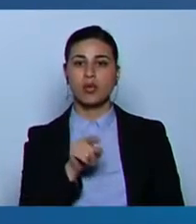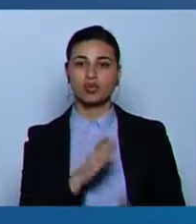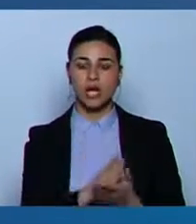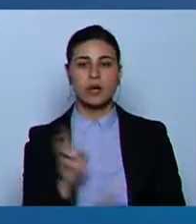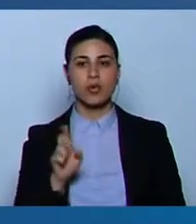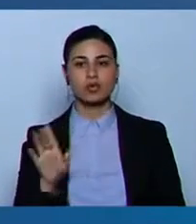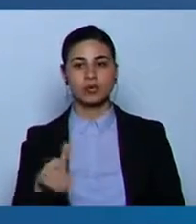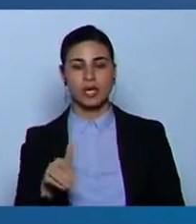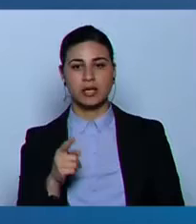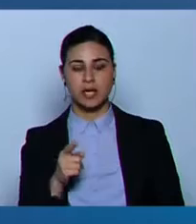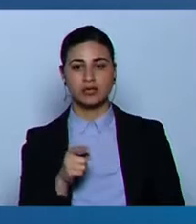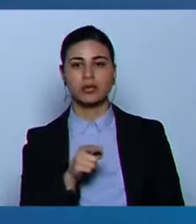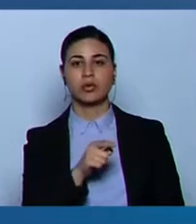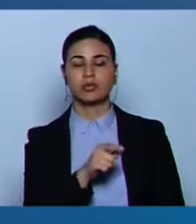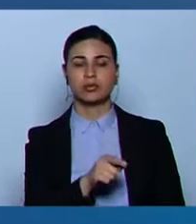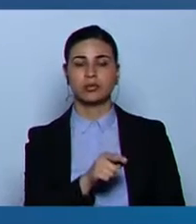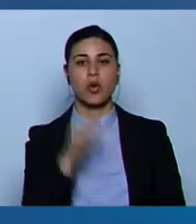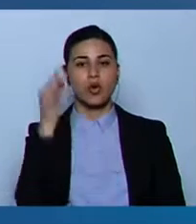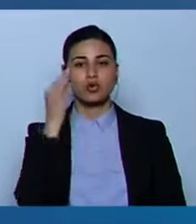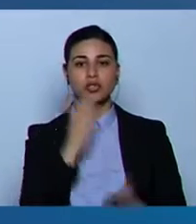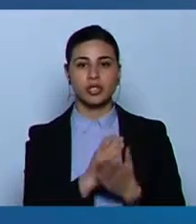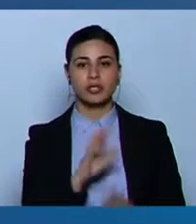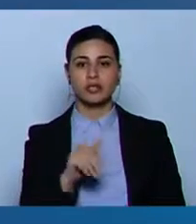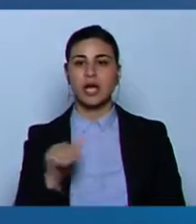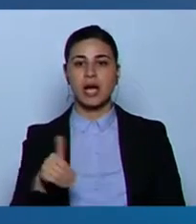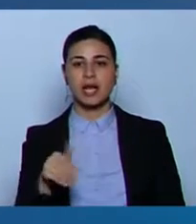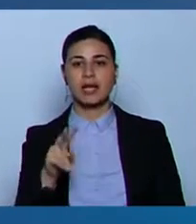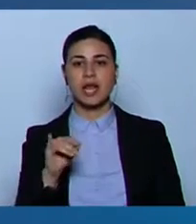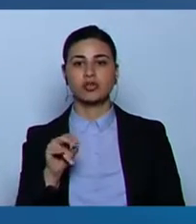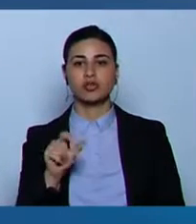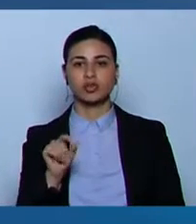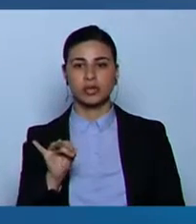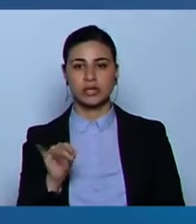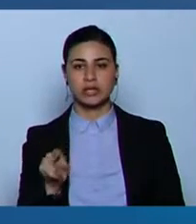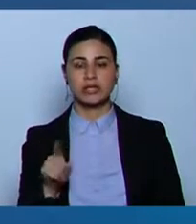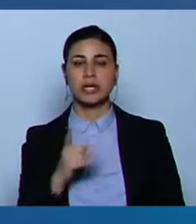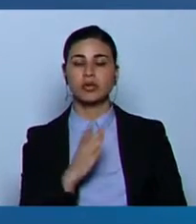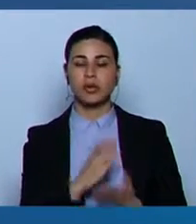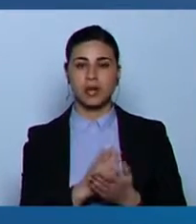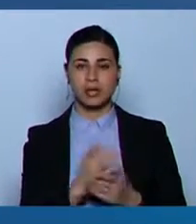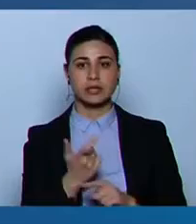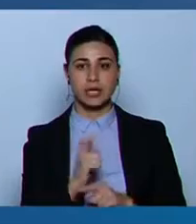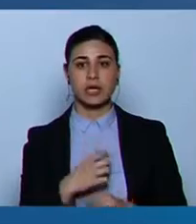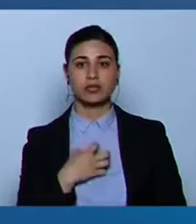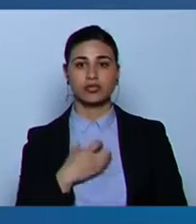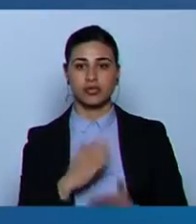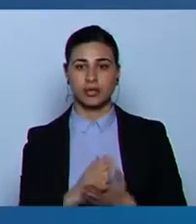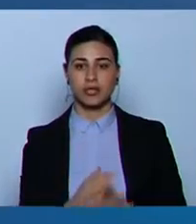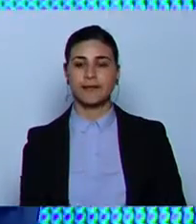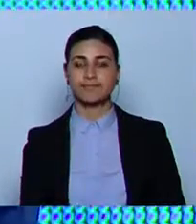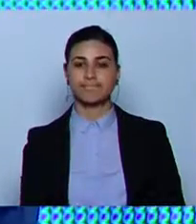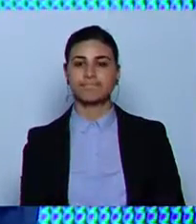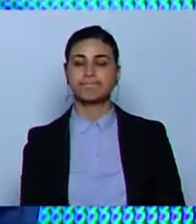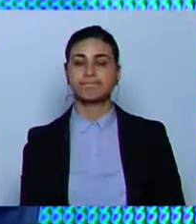ბორჯომში? რატომ არის ოზურგეთში და არ არის ლანჩხუთში? რატომ არის? არა, ეს ძალიან მნიშვნელოვანია.